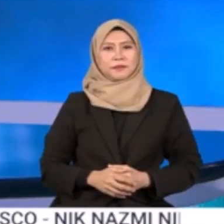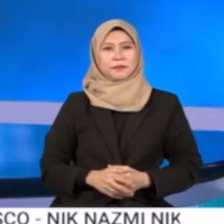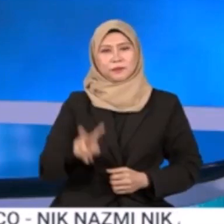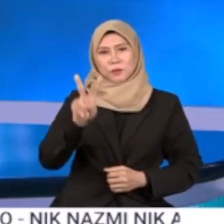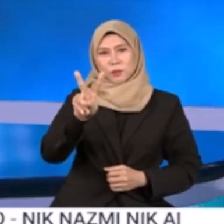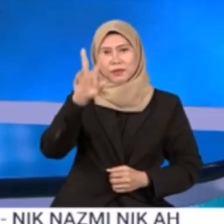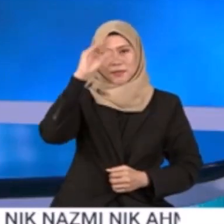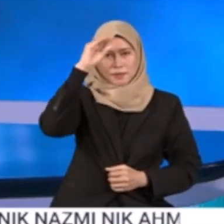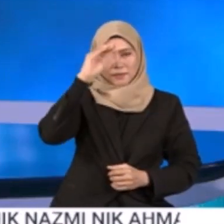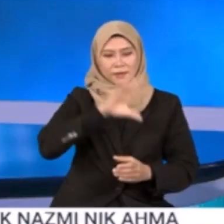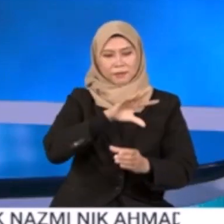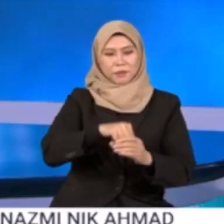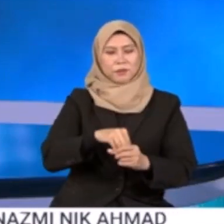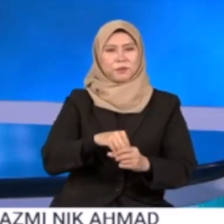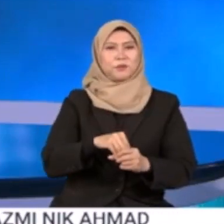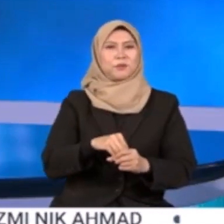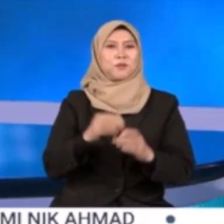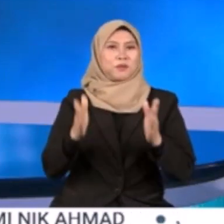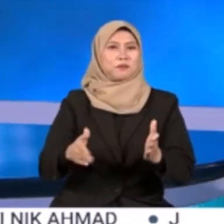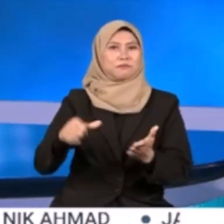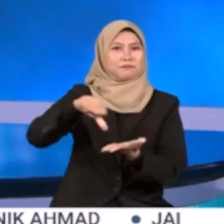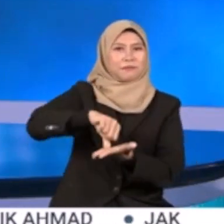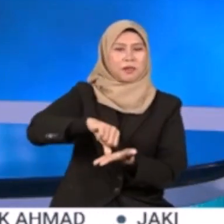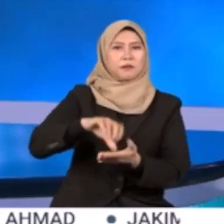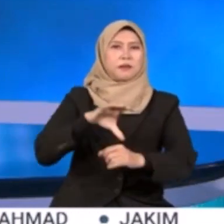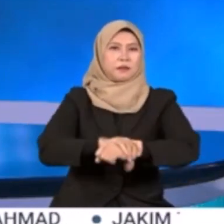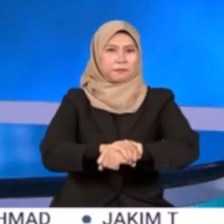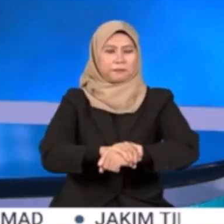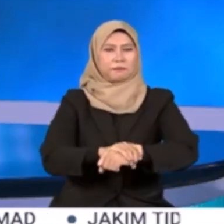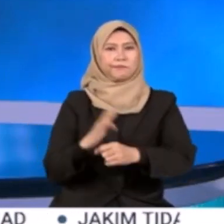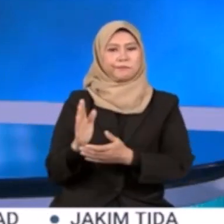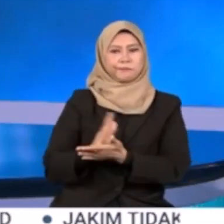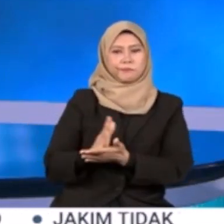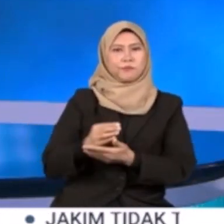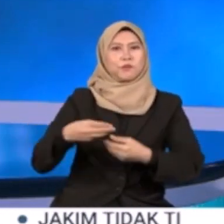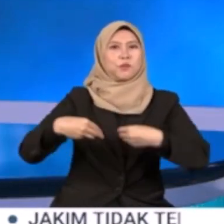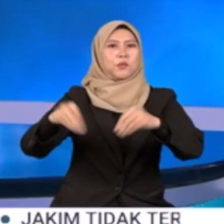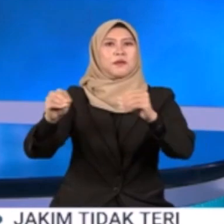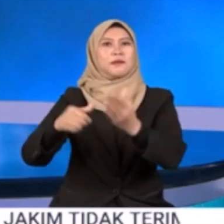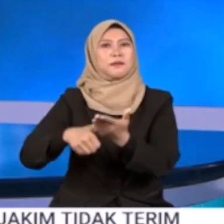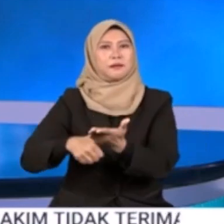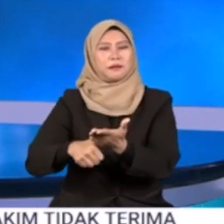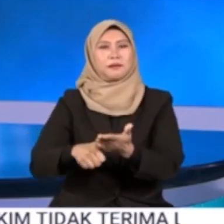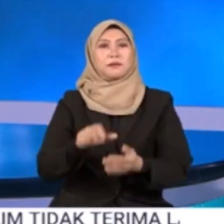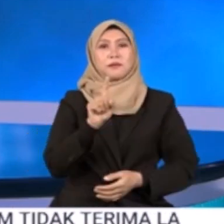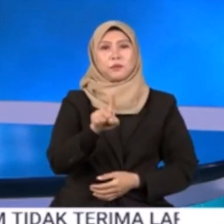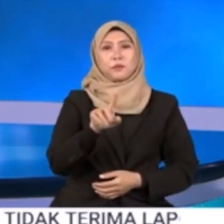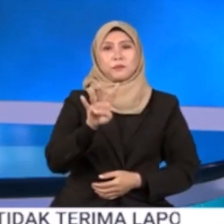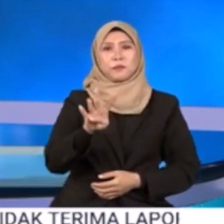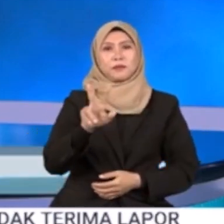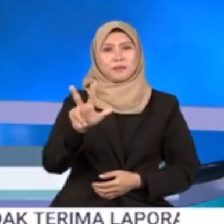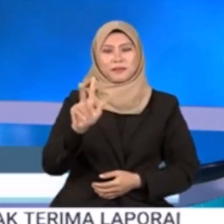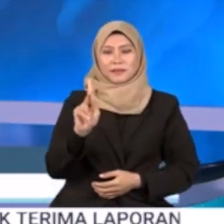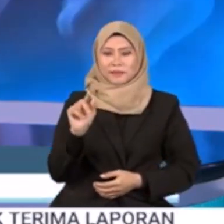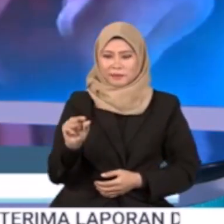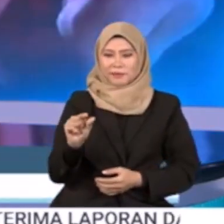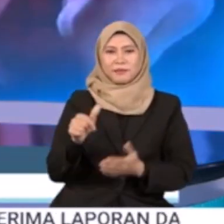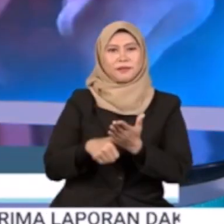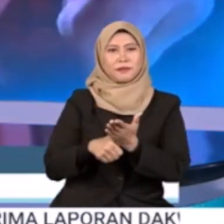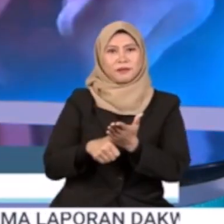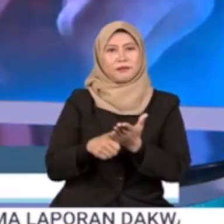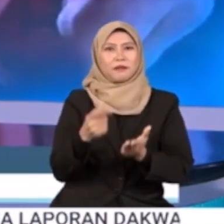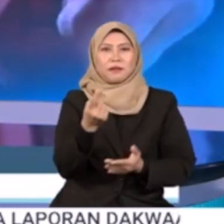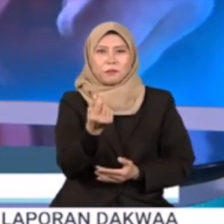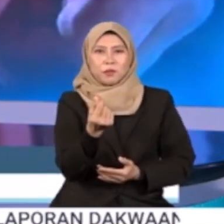dua lelaki termasuk Seorang warga Iran ditahan disakiti lima sedikit pengedaran darah 143 kg dada